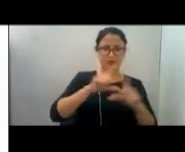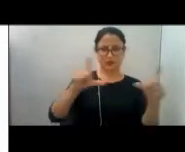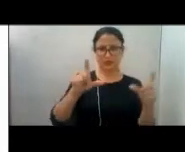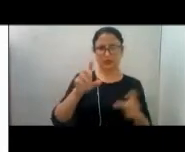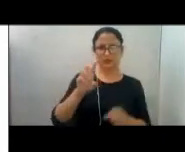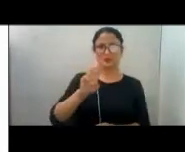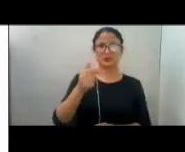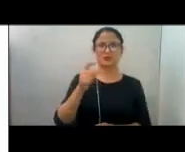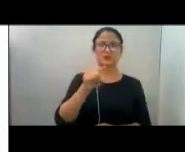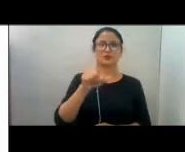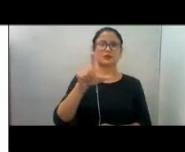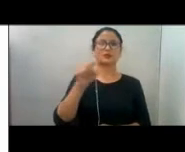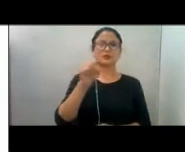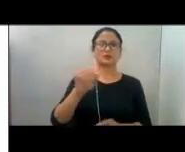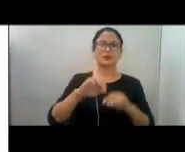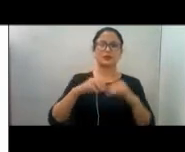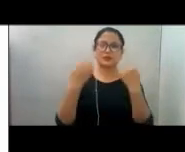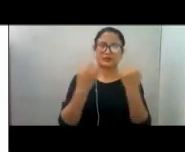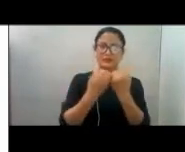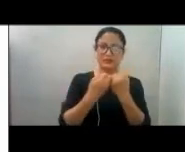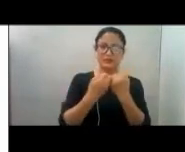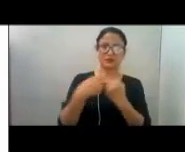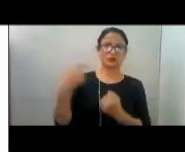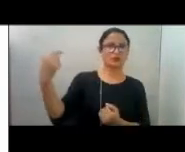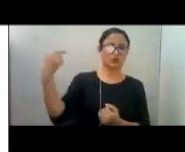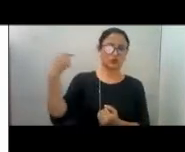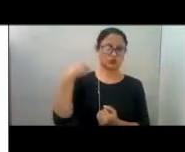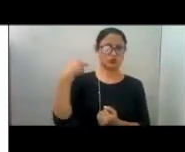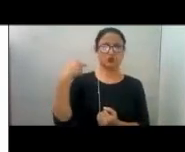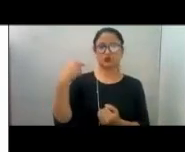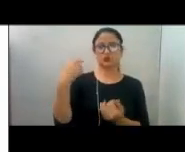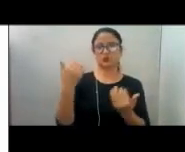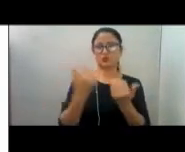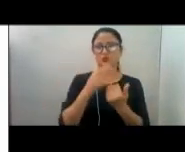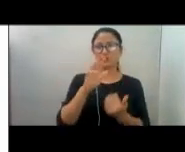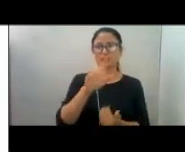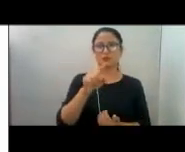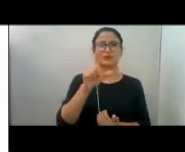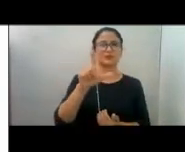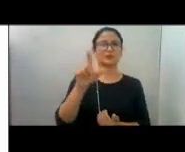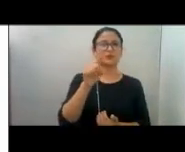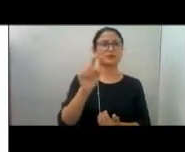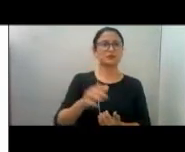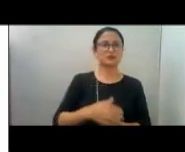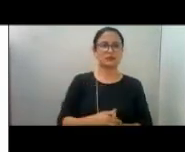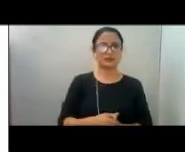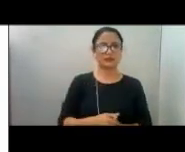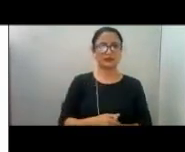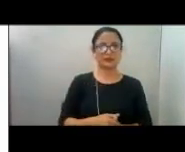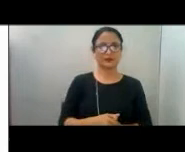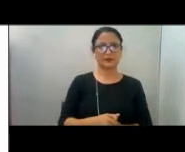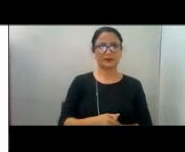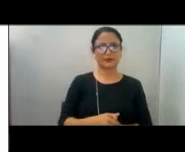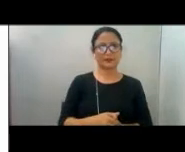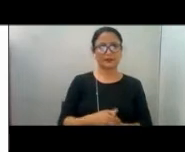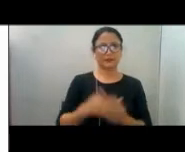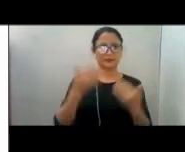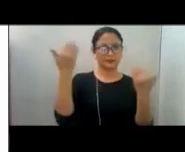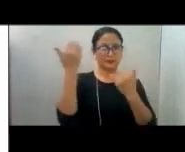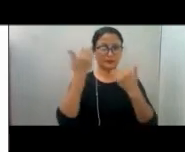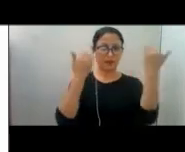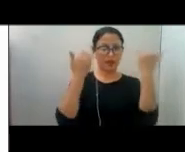36.7% छ र सामाजिक रूपमा लान्छना आरोप लगाएको 9.7% हुनुहुन्छ। अब भायोलेन्स